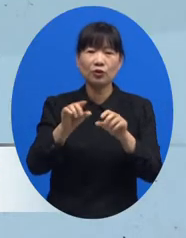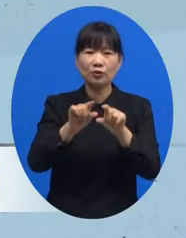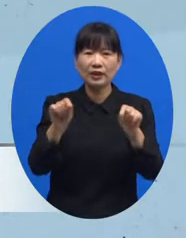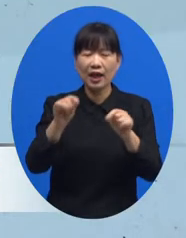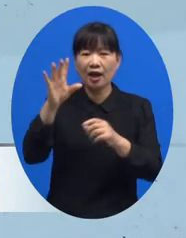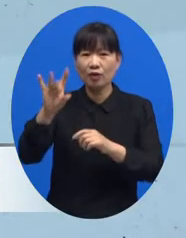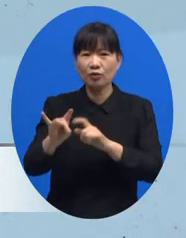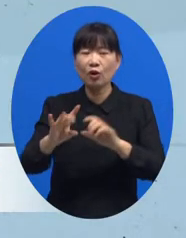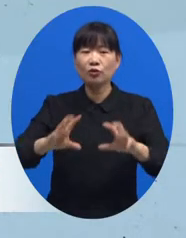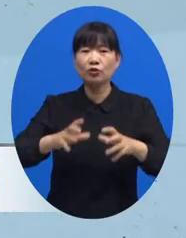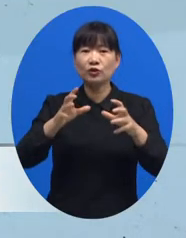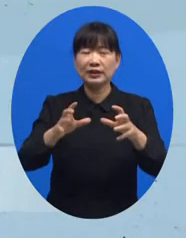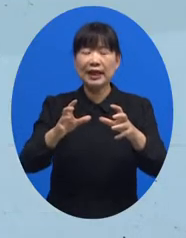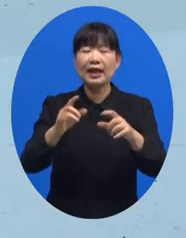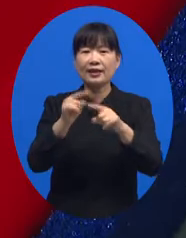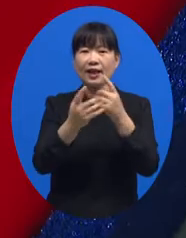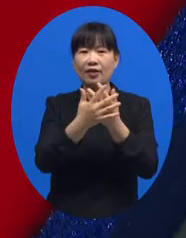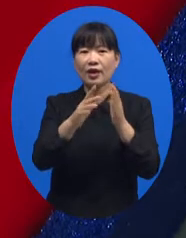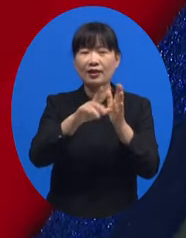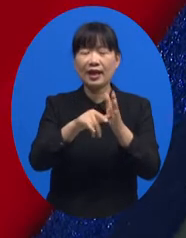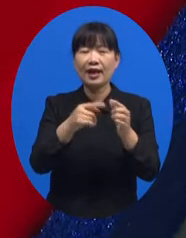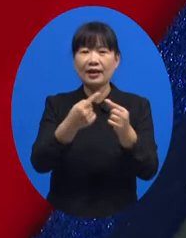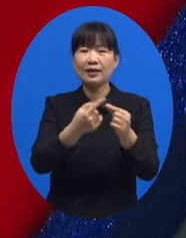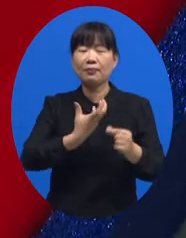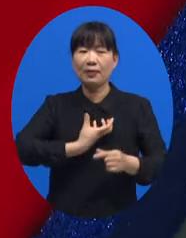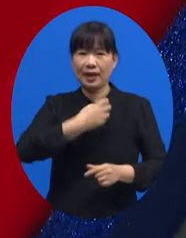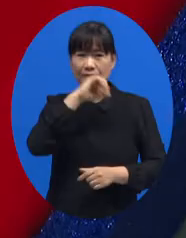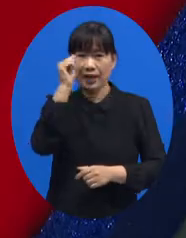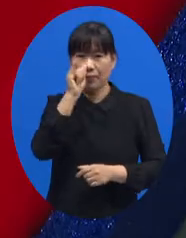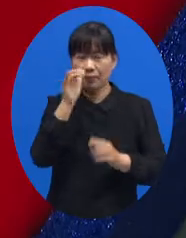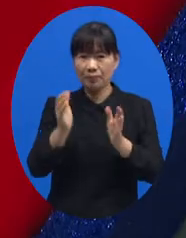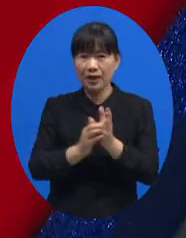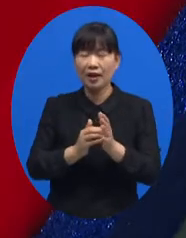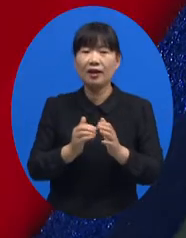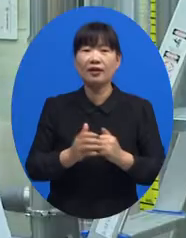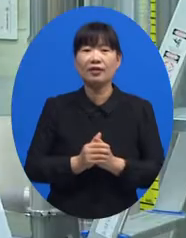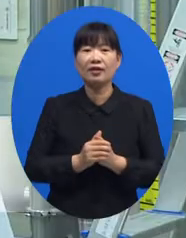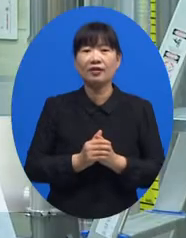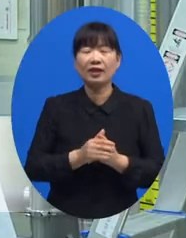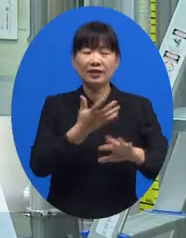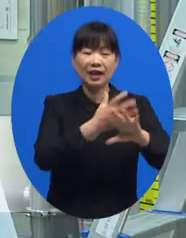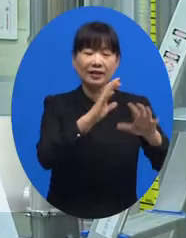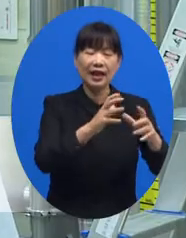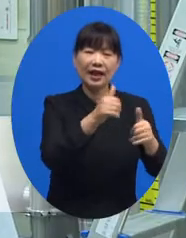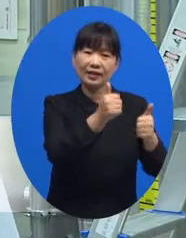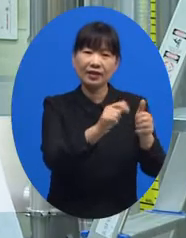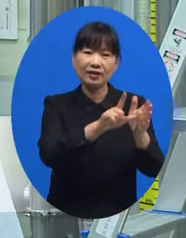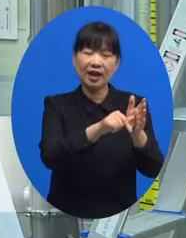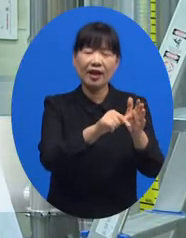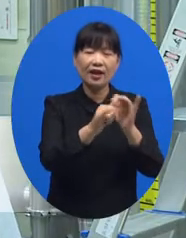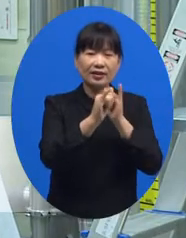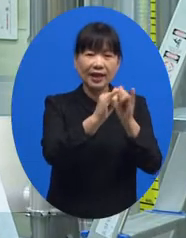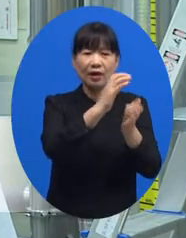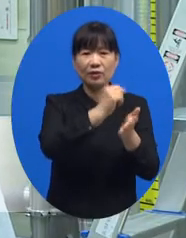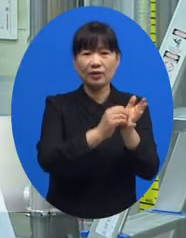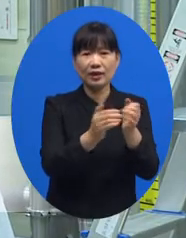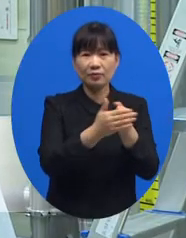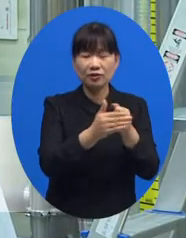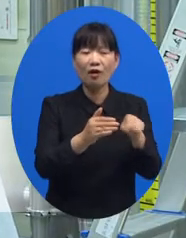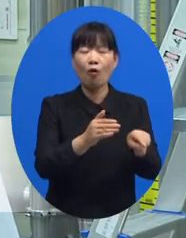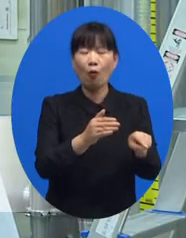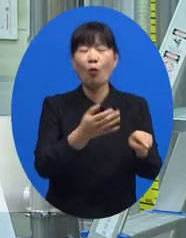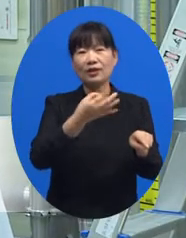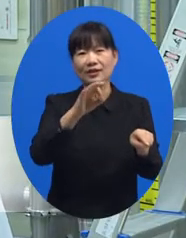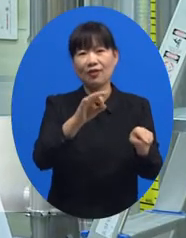일본 국제맥주대회에서 금메달을 수상할 정도로 인기입니다. 해외대회 상을 받음으로써 저희 품질까지 인정을